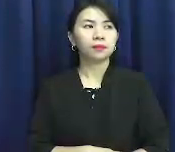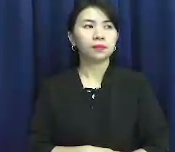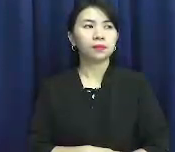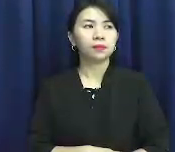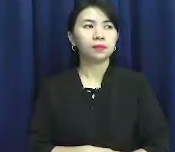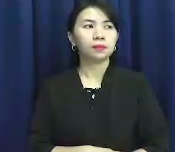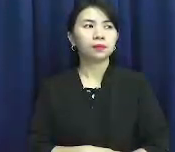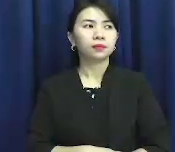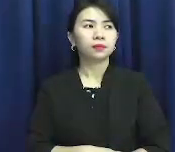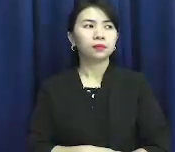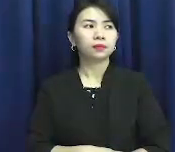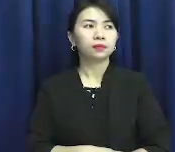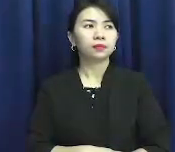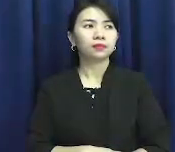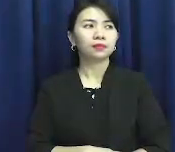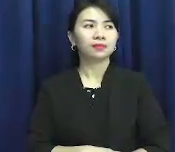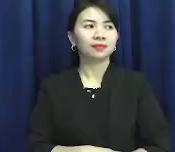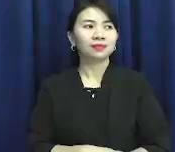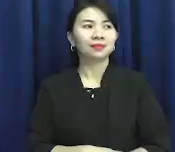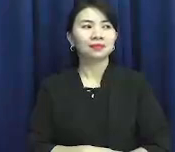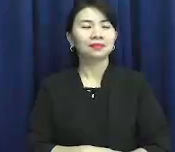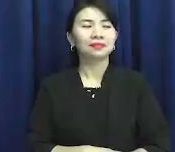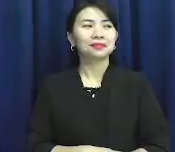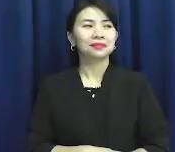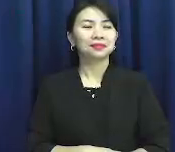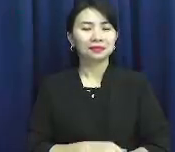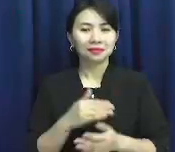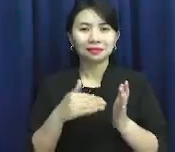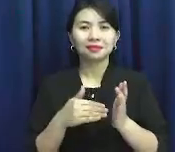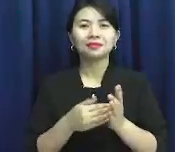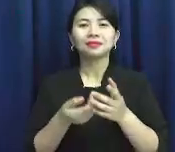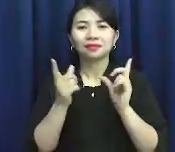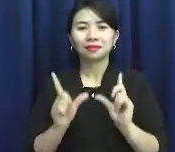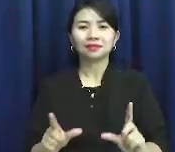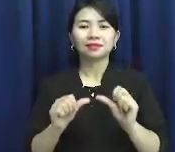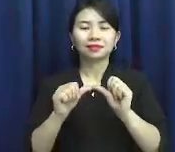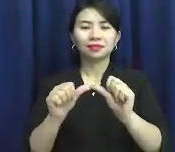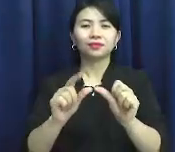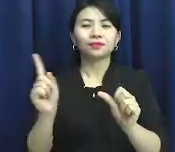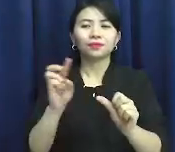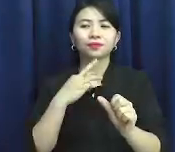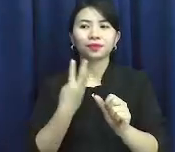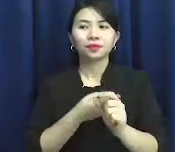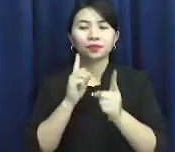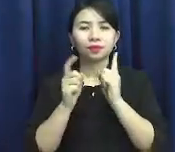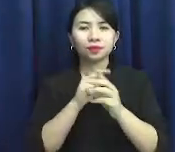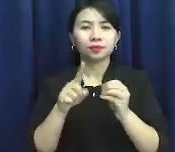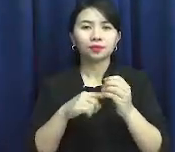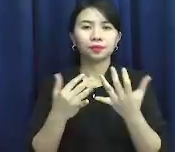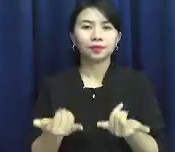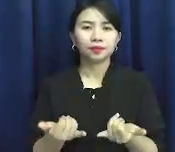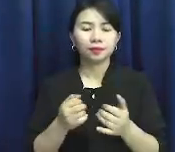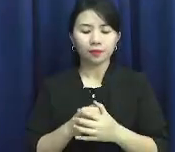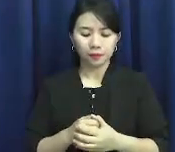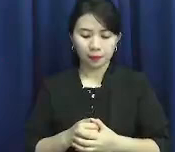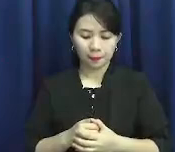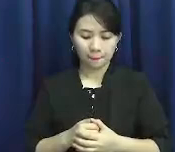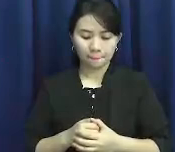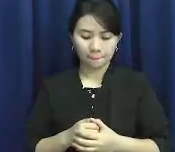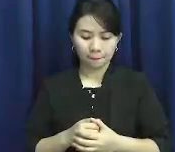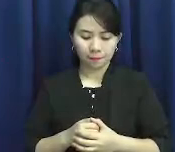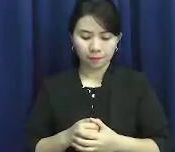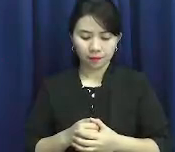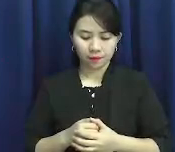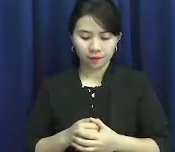Di pala tubig yun, kape pala yun. Alright, so again, tuloy-tuloy tayo sa ating pag-uusap. Napaka-importante po nito. Now, alam niyo po